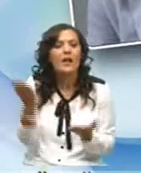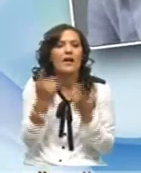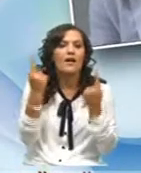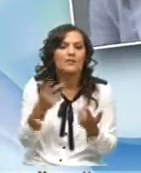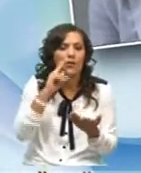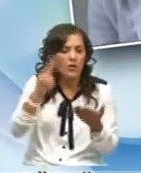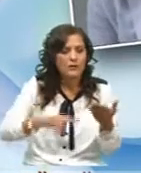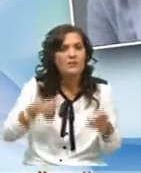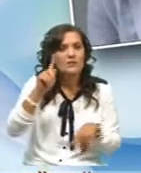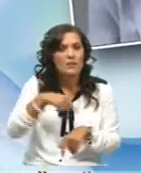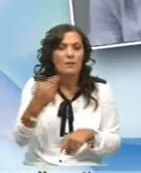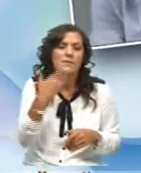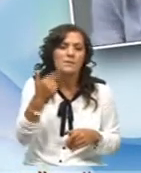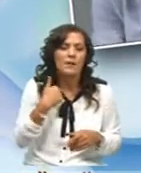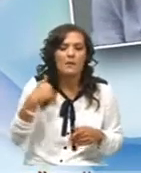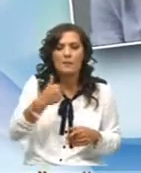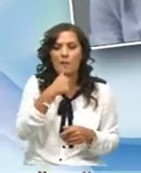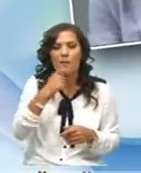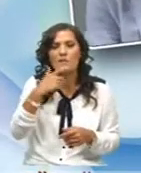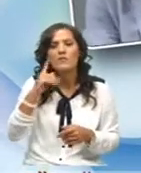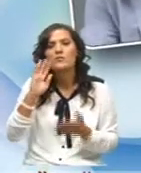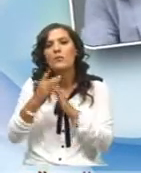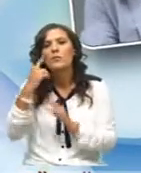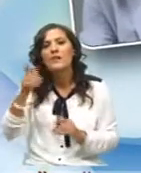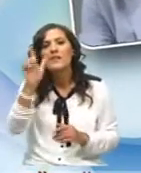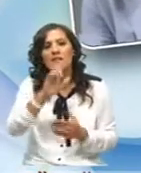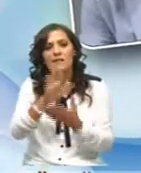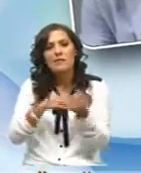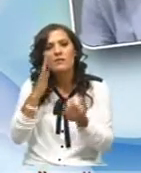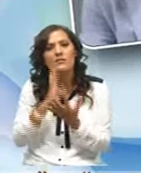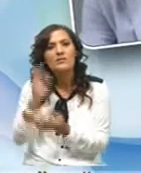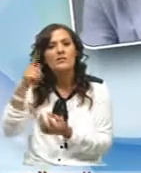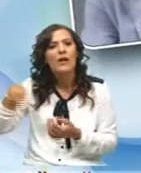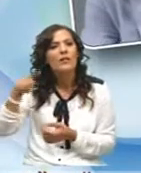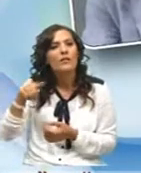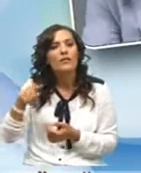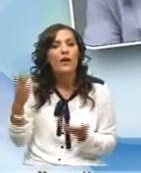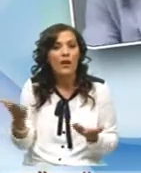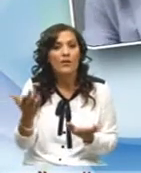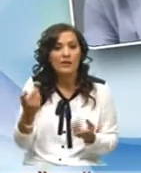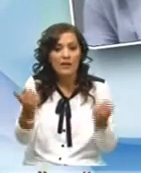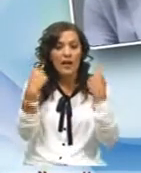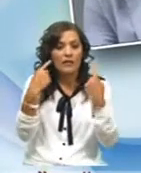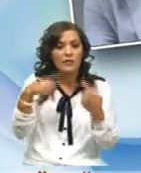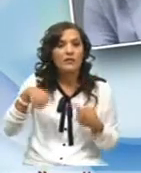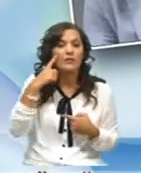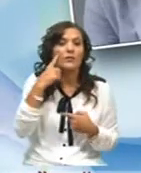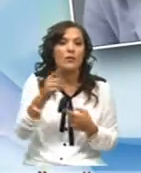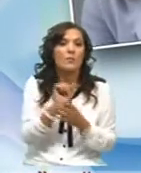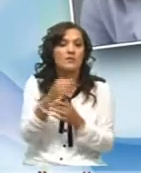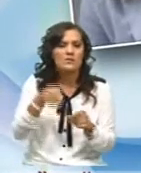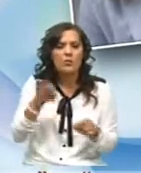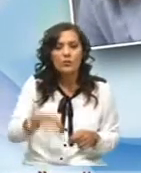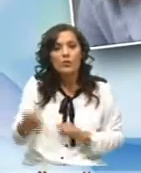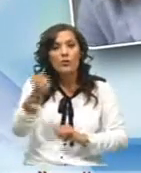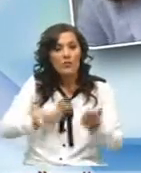Okuduğunuz zaman mesai bende Babamlara yaş dönemine bakalım lise mezunu insanlar artık Yetkin görünüyordu meslek